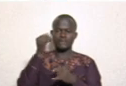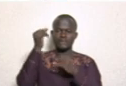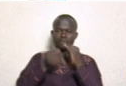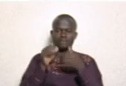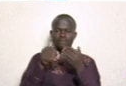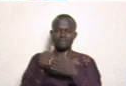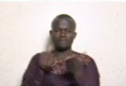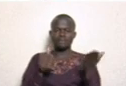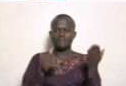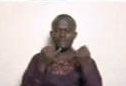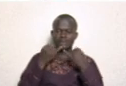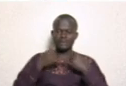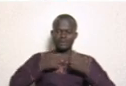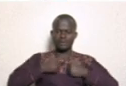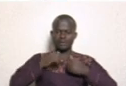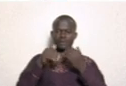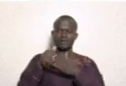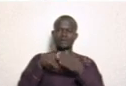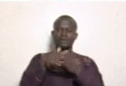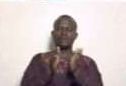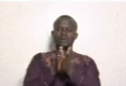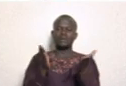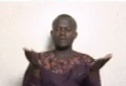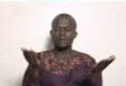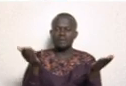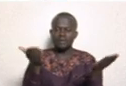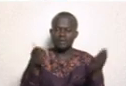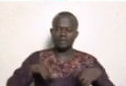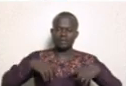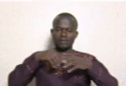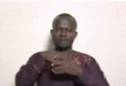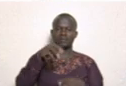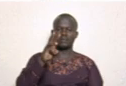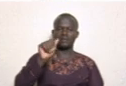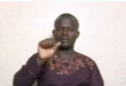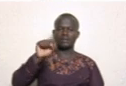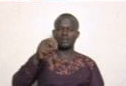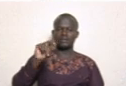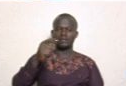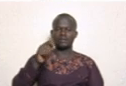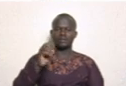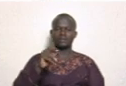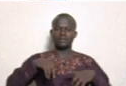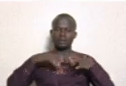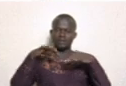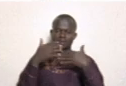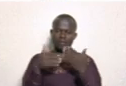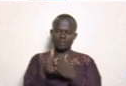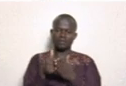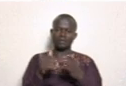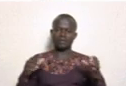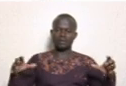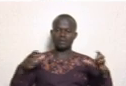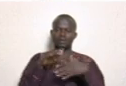dusoza, mwambwira nk'Abanyarwanda noneho muri rusange mubaho muri Washington, mubayeho mute? Ese